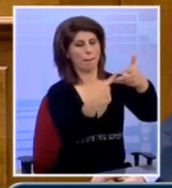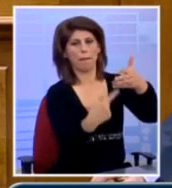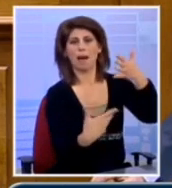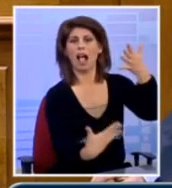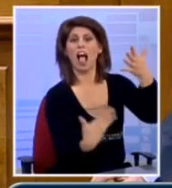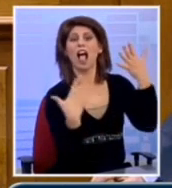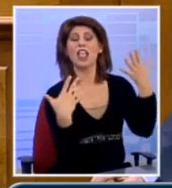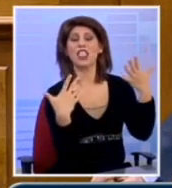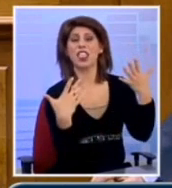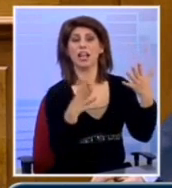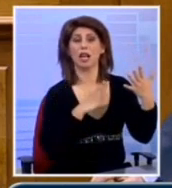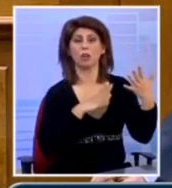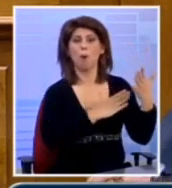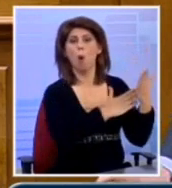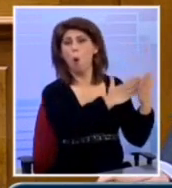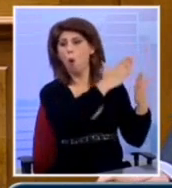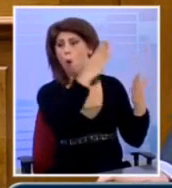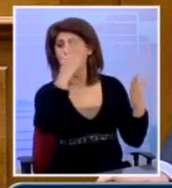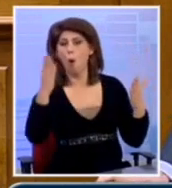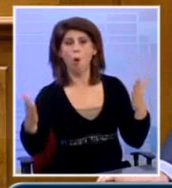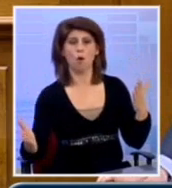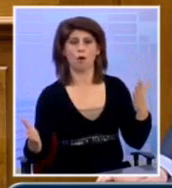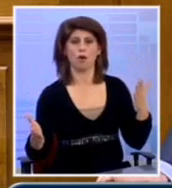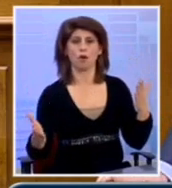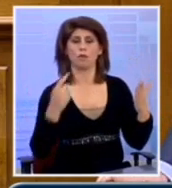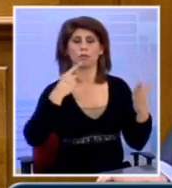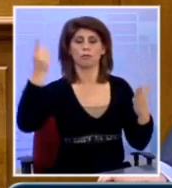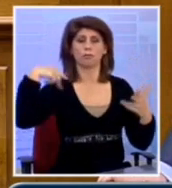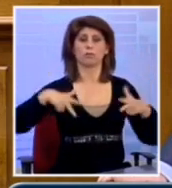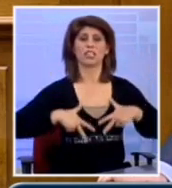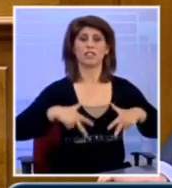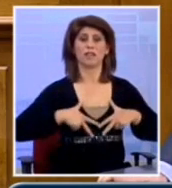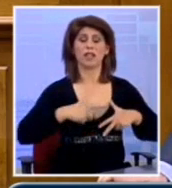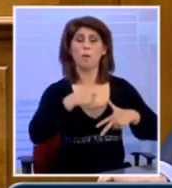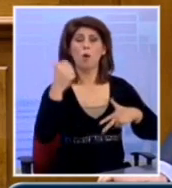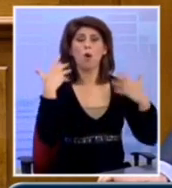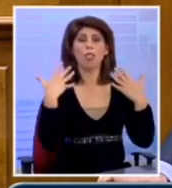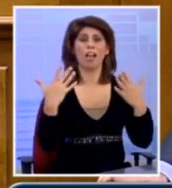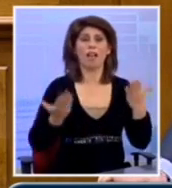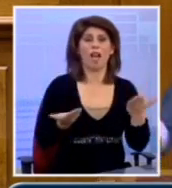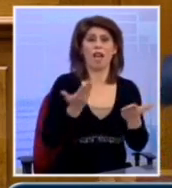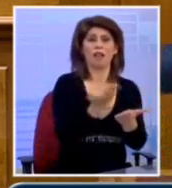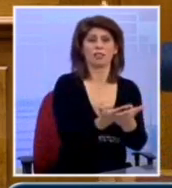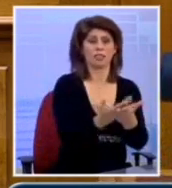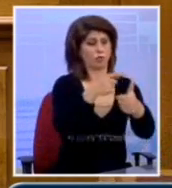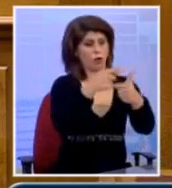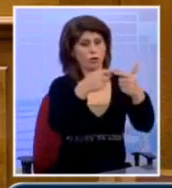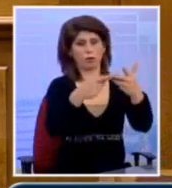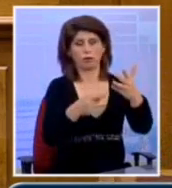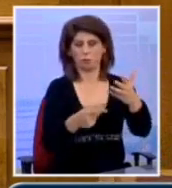10 μόλις αιτήματα καθ' όλη τη διάρκεια της θητείας της προηγούμενης κυβέρνησης. Δεν περίμενα